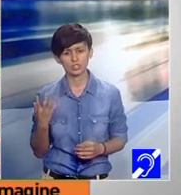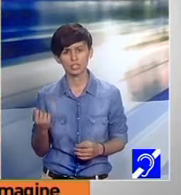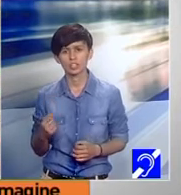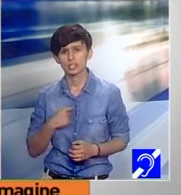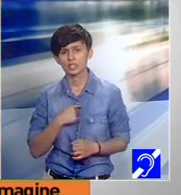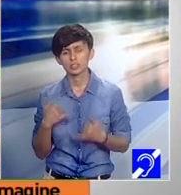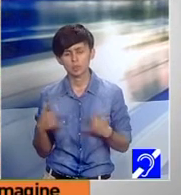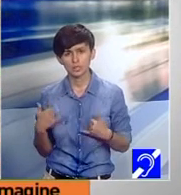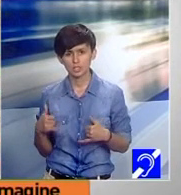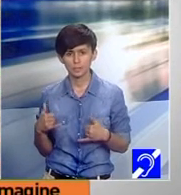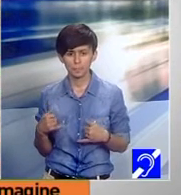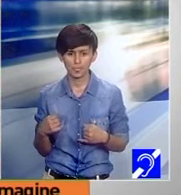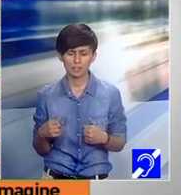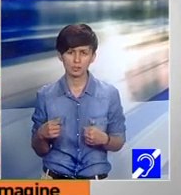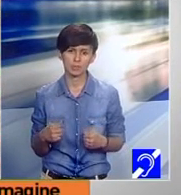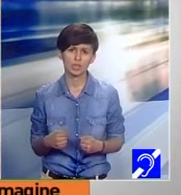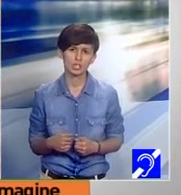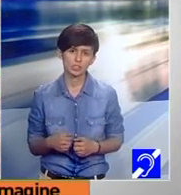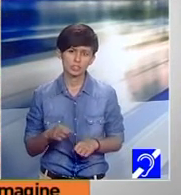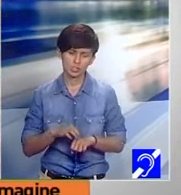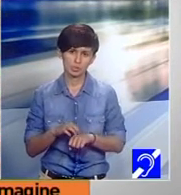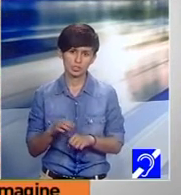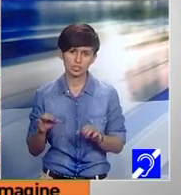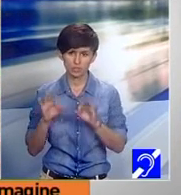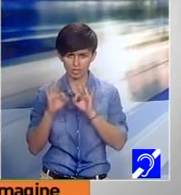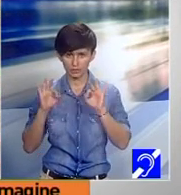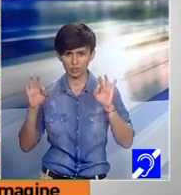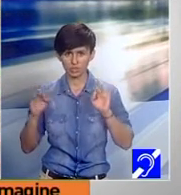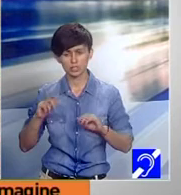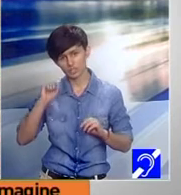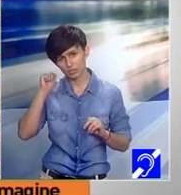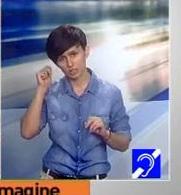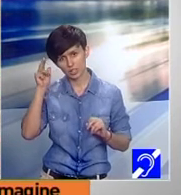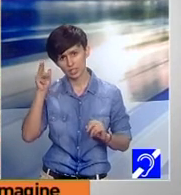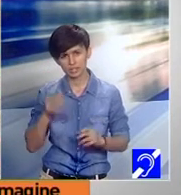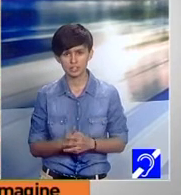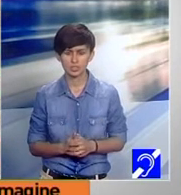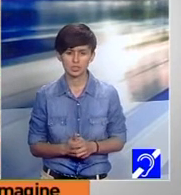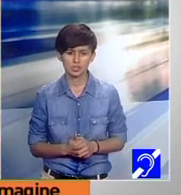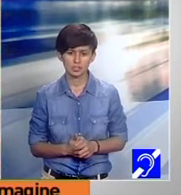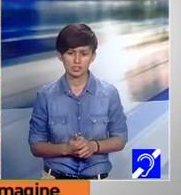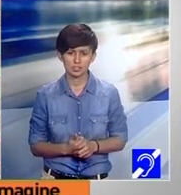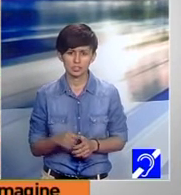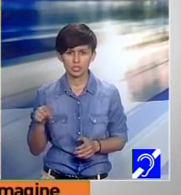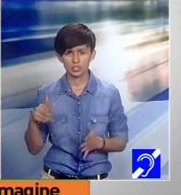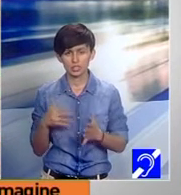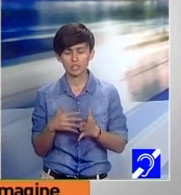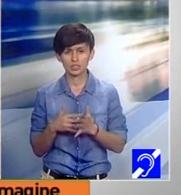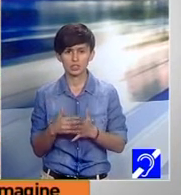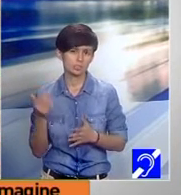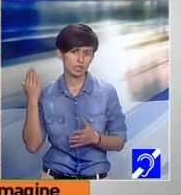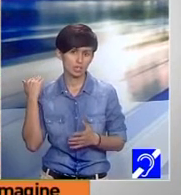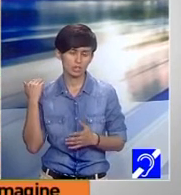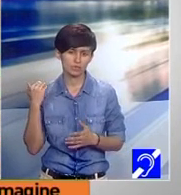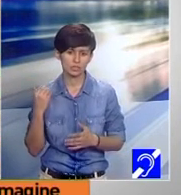Și așa am luat și acel test de screening extins de 51 de boli, care a fost șansa noastră. Și recomand